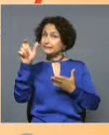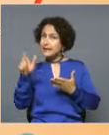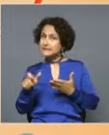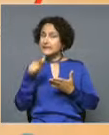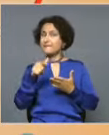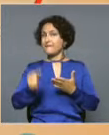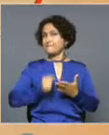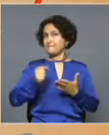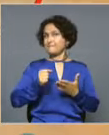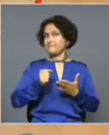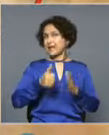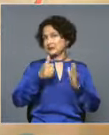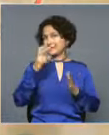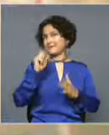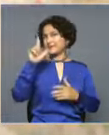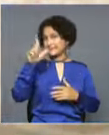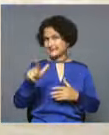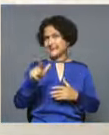Диде Лоран.